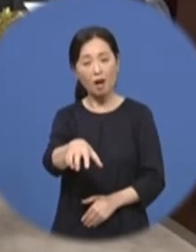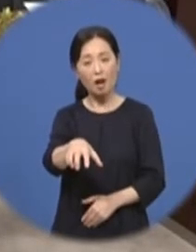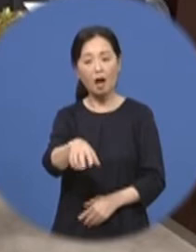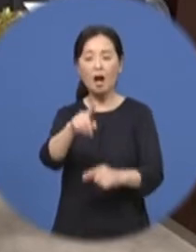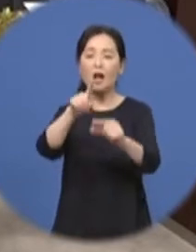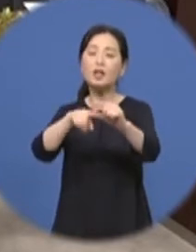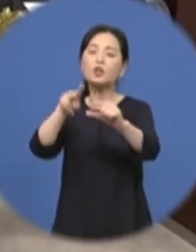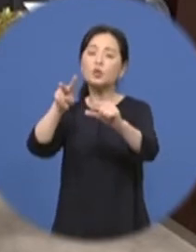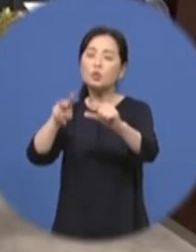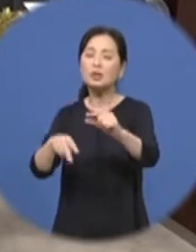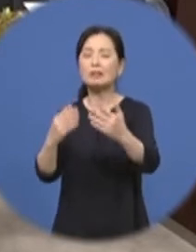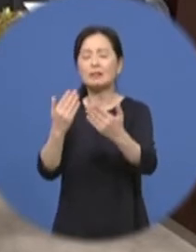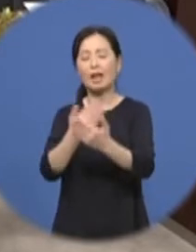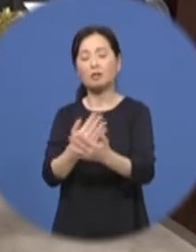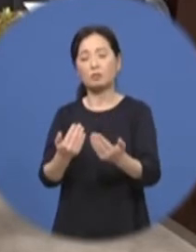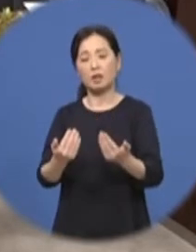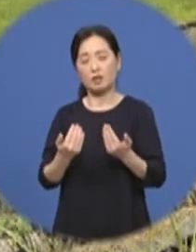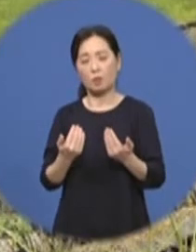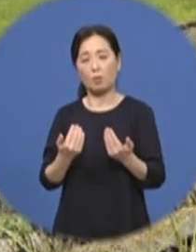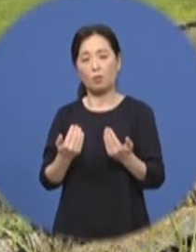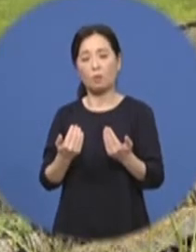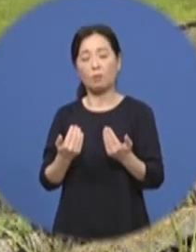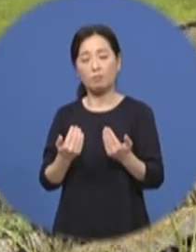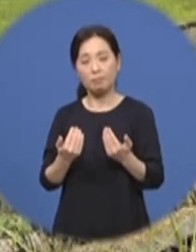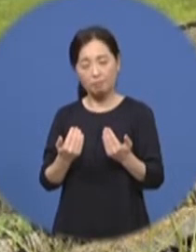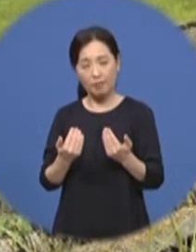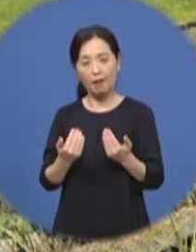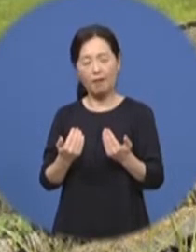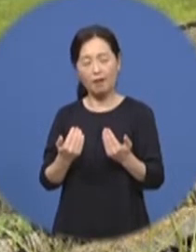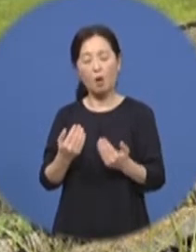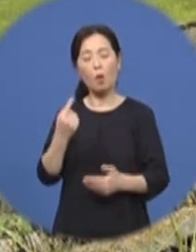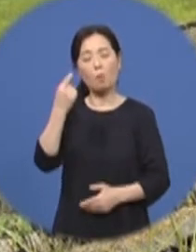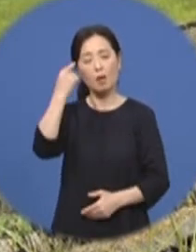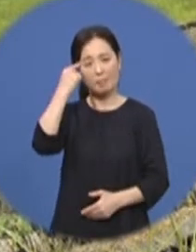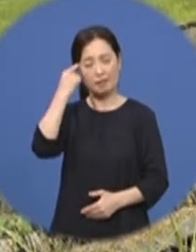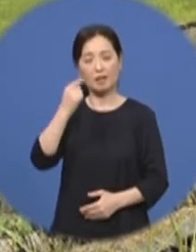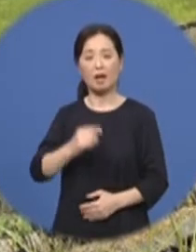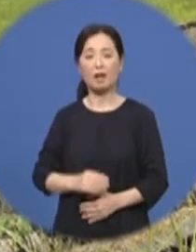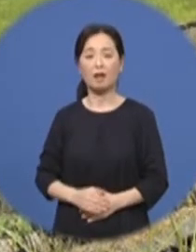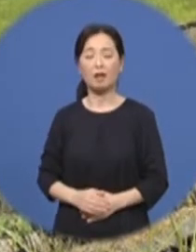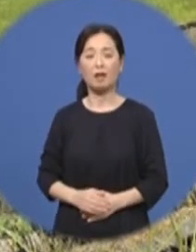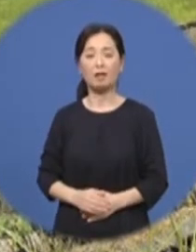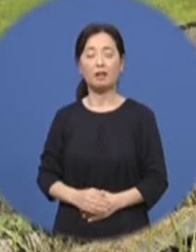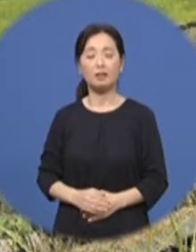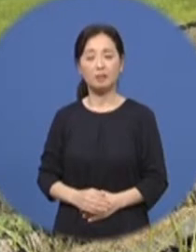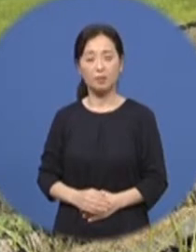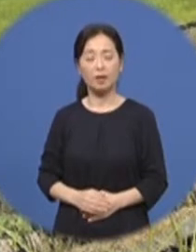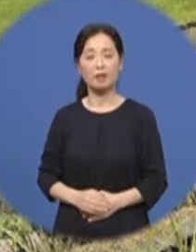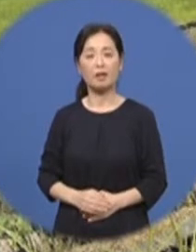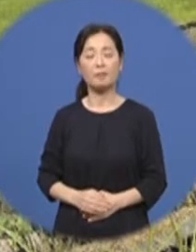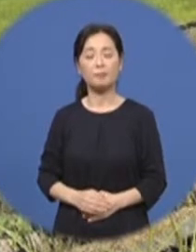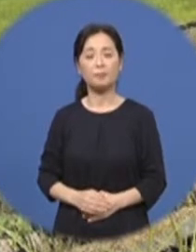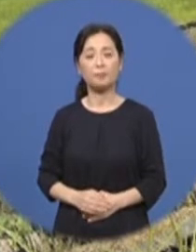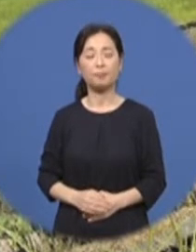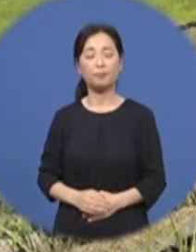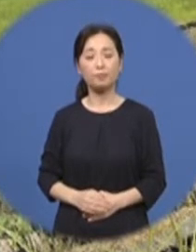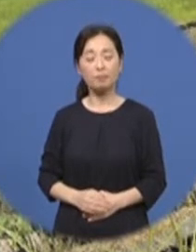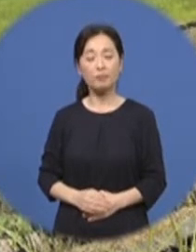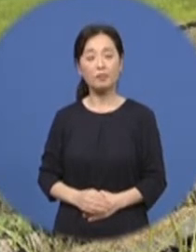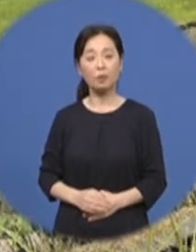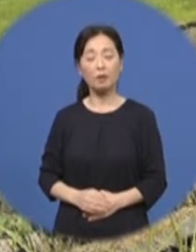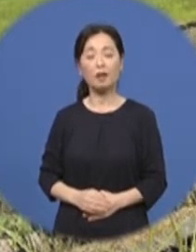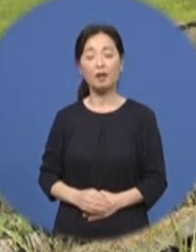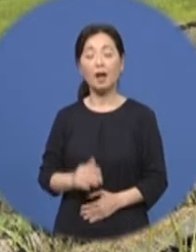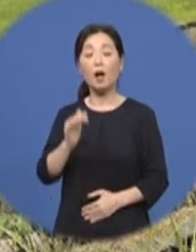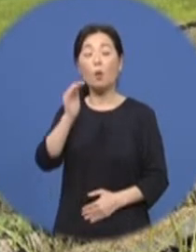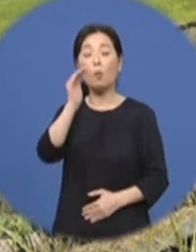になると、そのように、確信しまして、はい、それでそのご縁のあった和